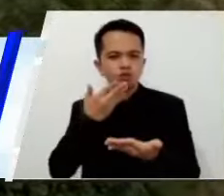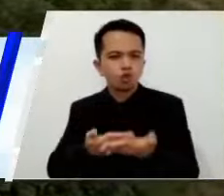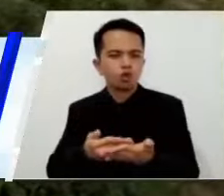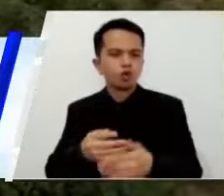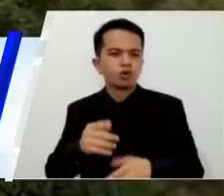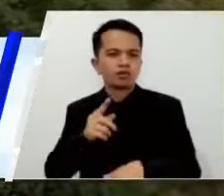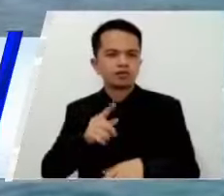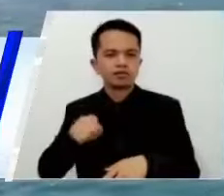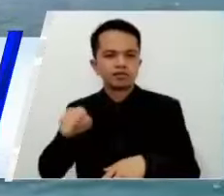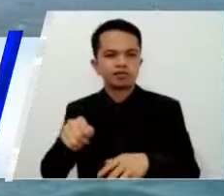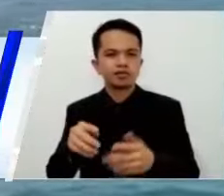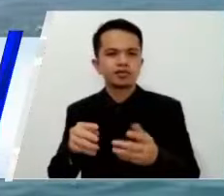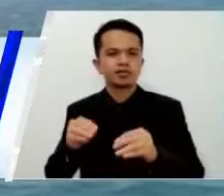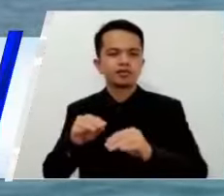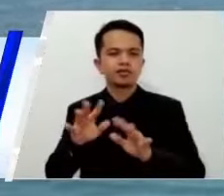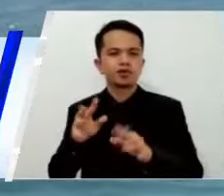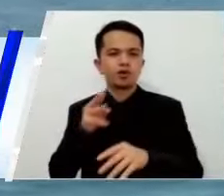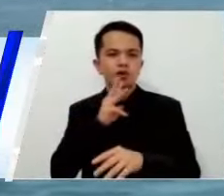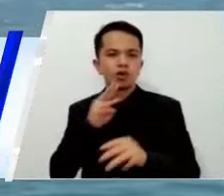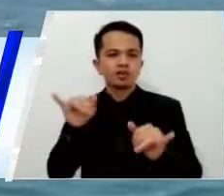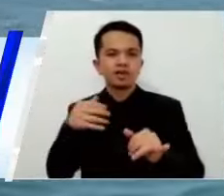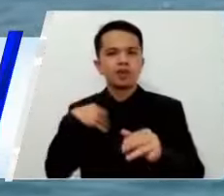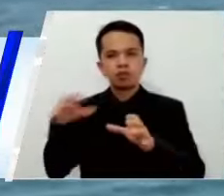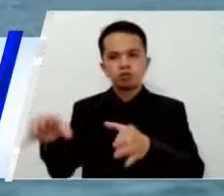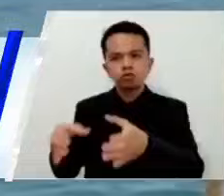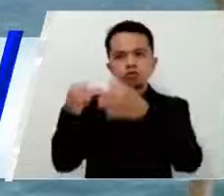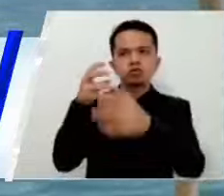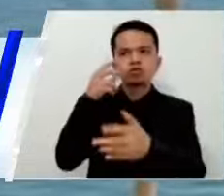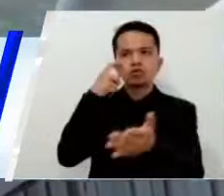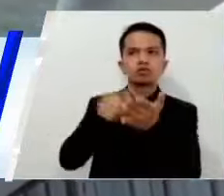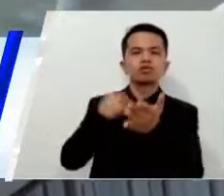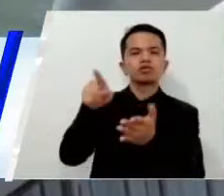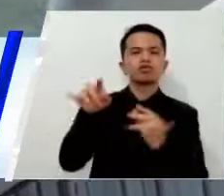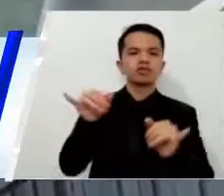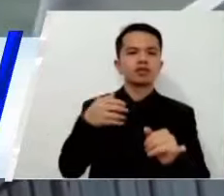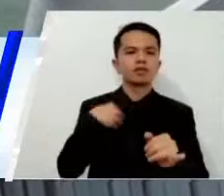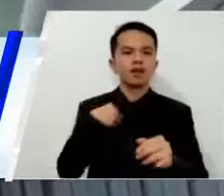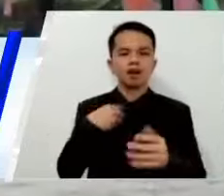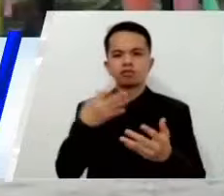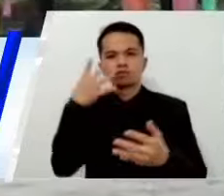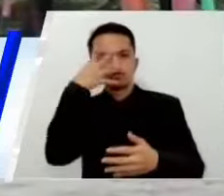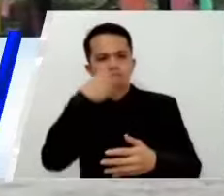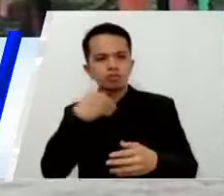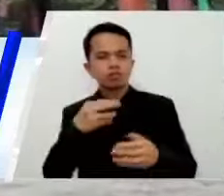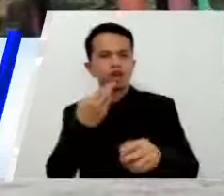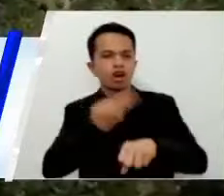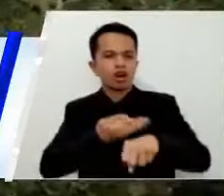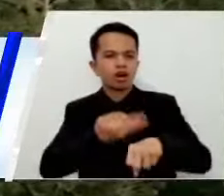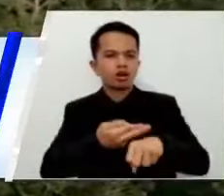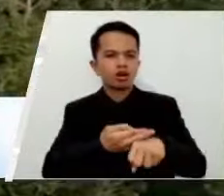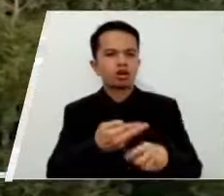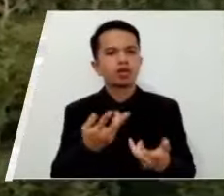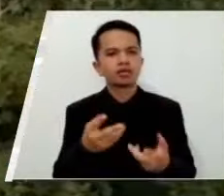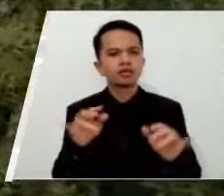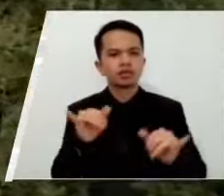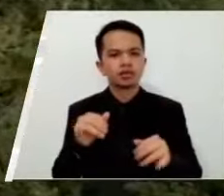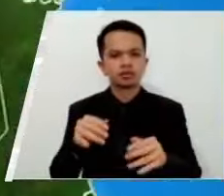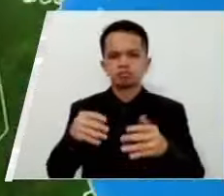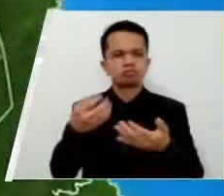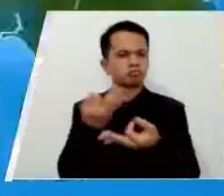Parola o Lighthouse. Matatanaw din ang nakakamanghang rock formations. Libre at walang entrance fee ang pamamasyal